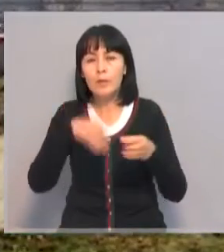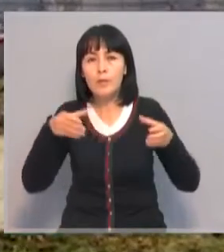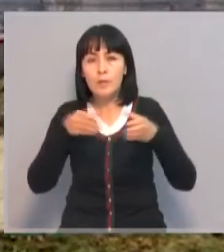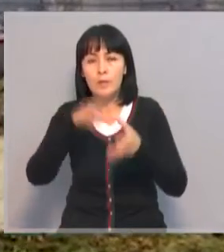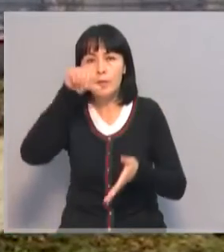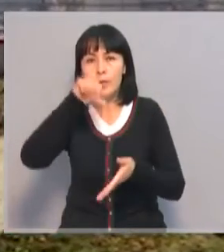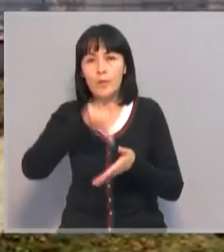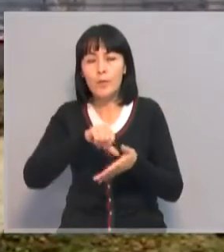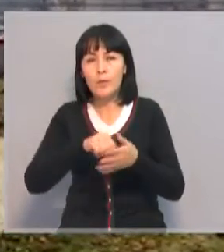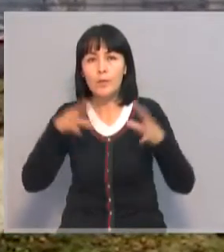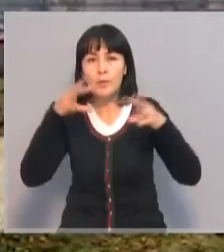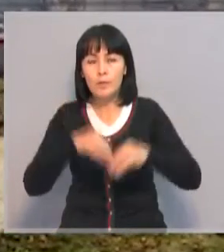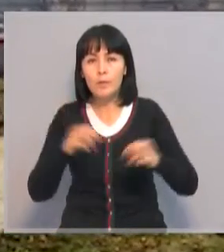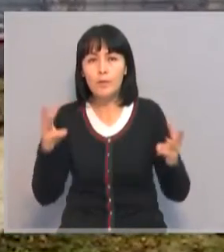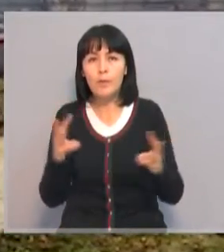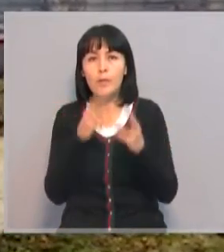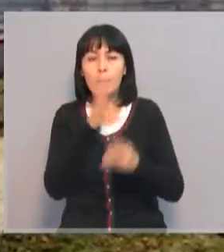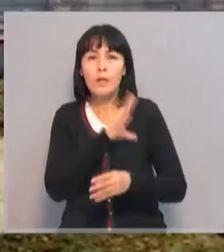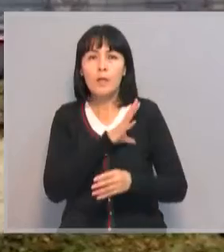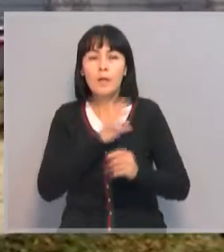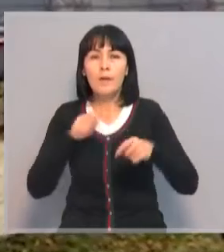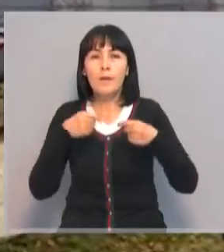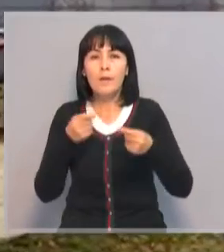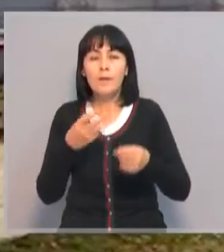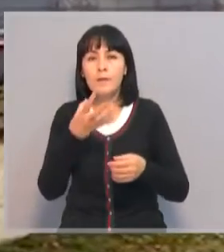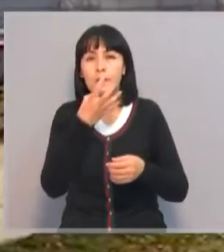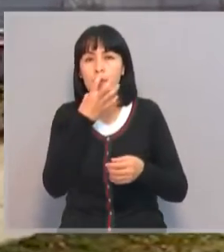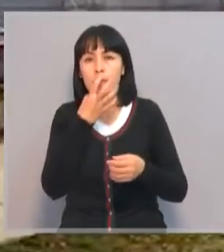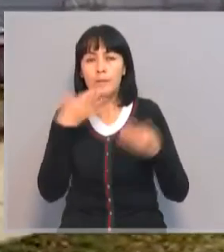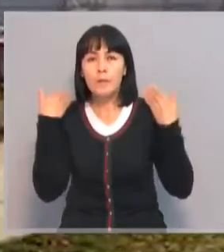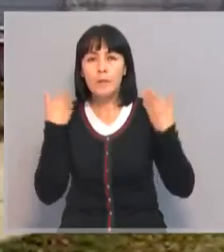состав участвовавших в тушении пожара были обеспечены теплоотражающими костюмами,